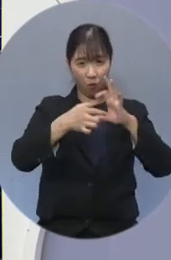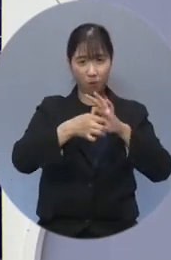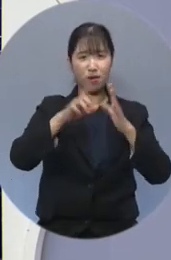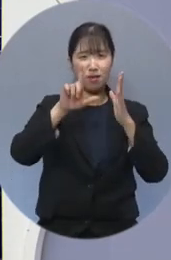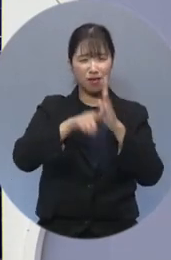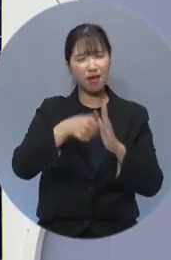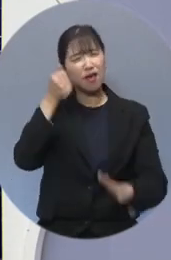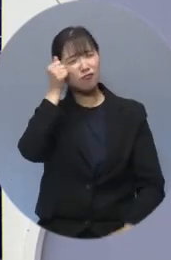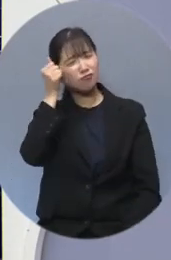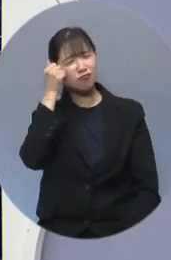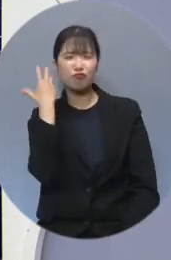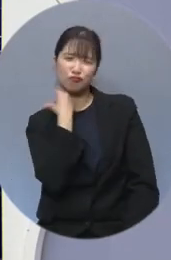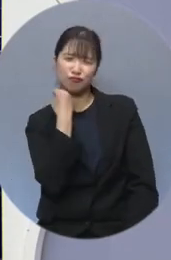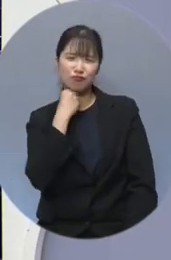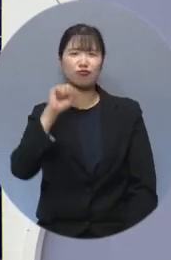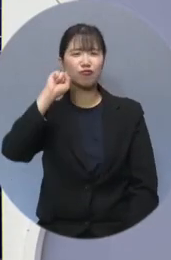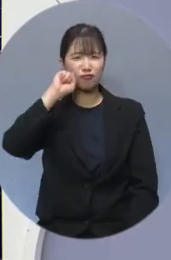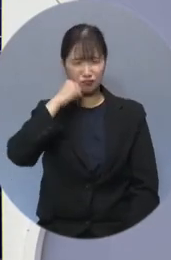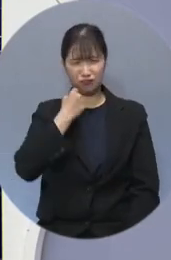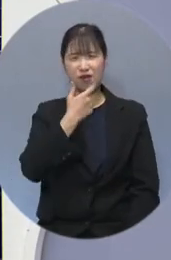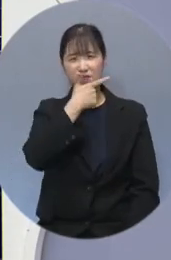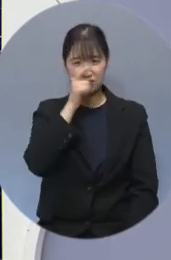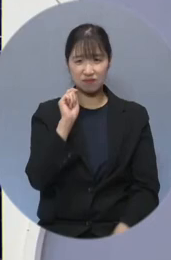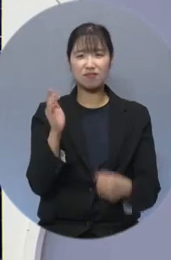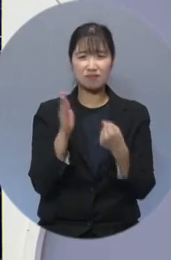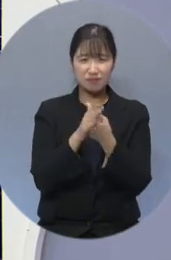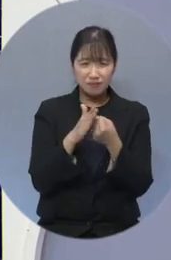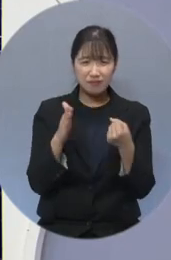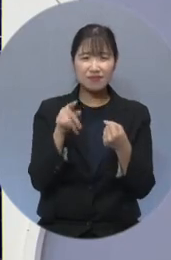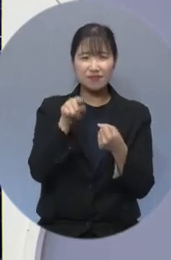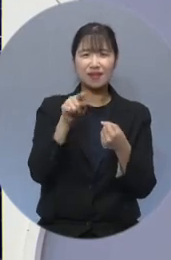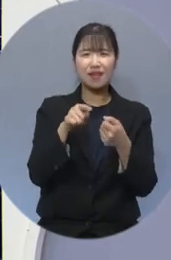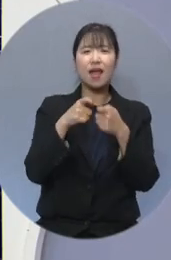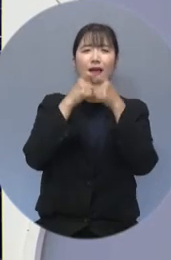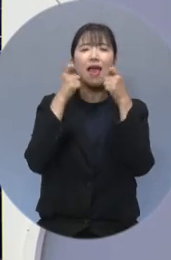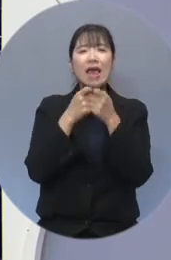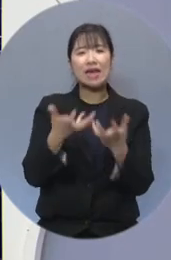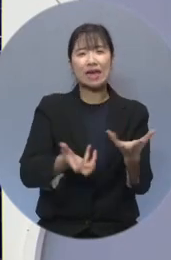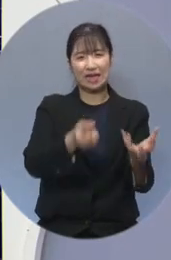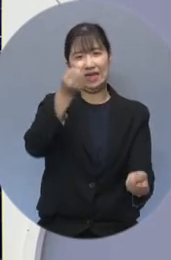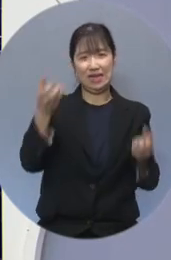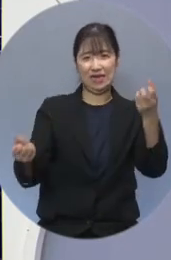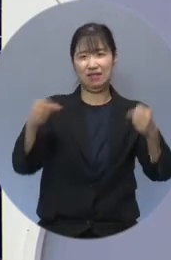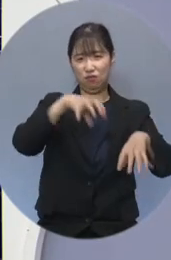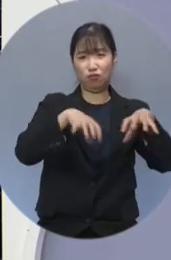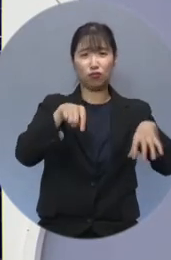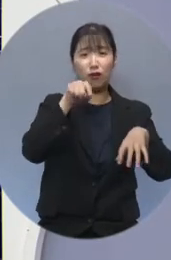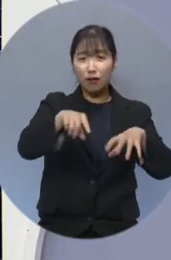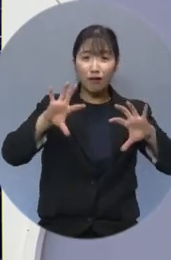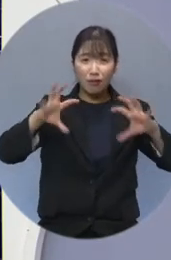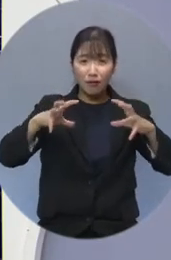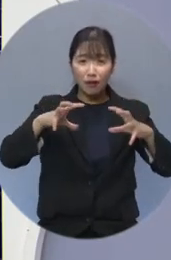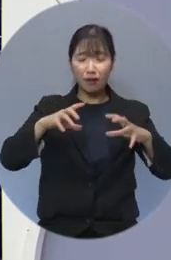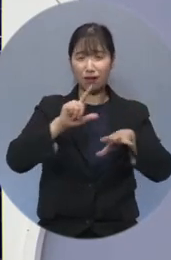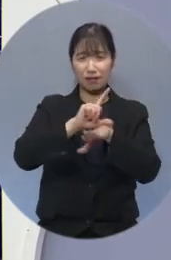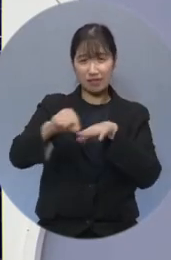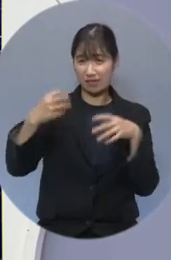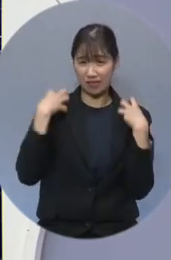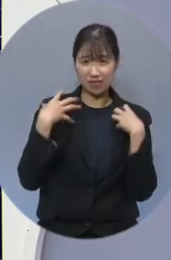시설이 모자라니 또 이제 민간 다 사실은 대부분이 또 민간 소유입니다. 국가 소유가 아니라 지자체 소유가